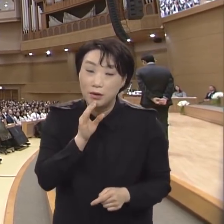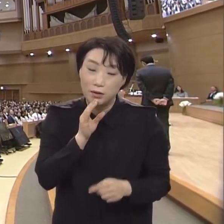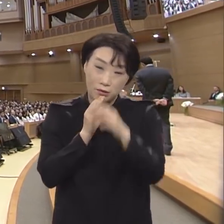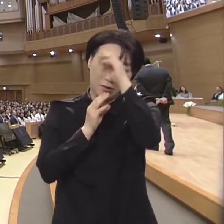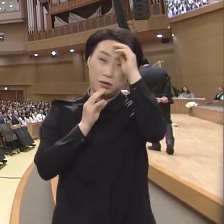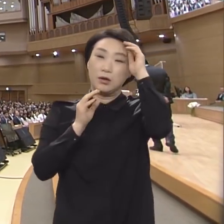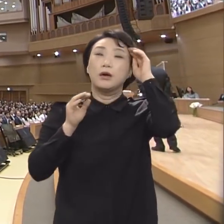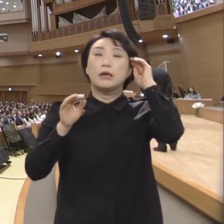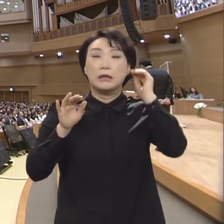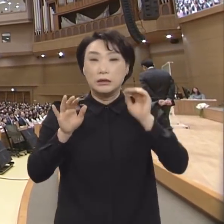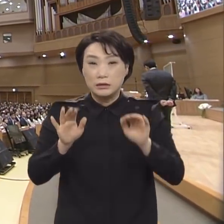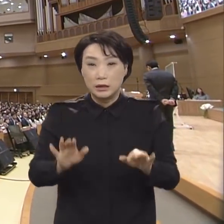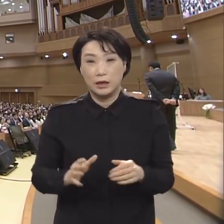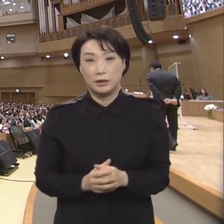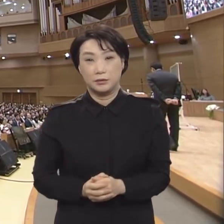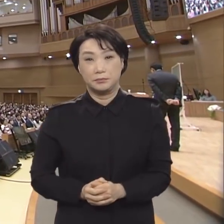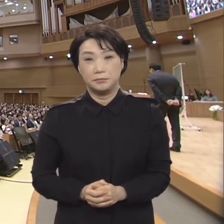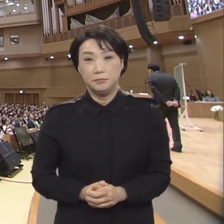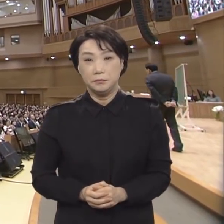그러니까